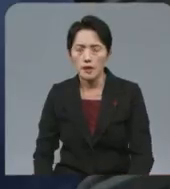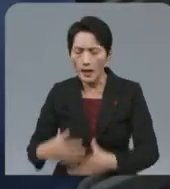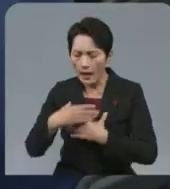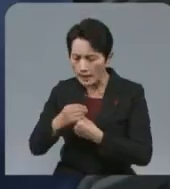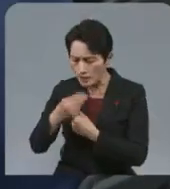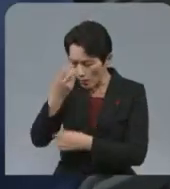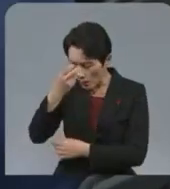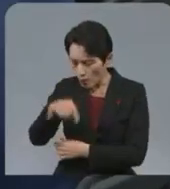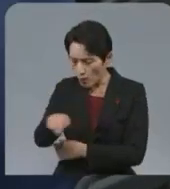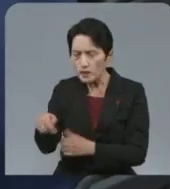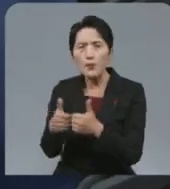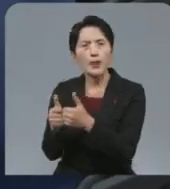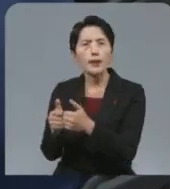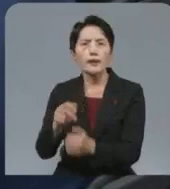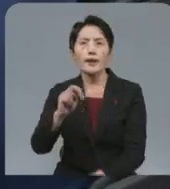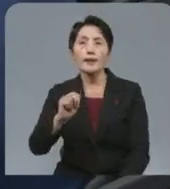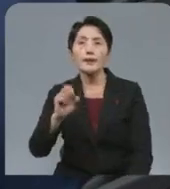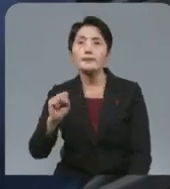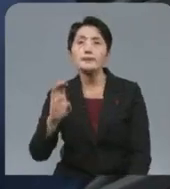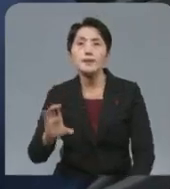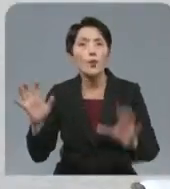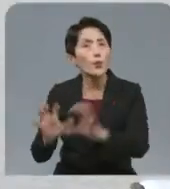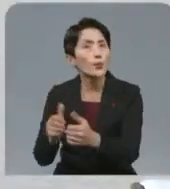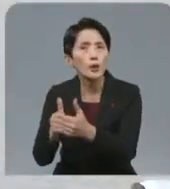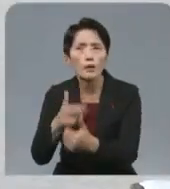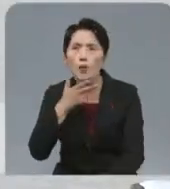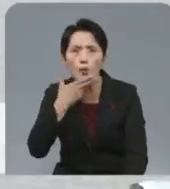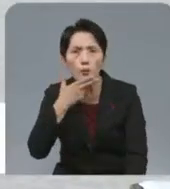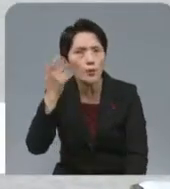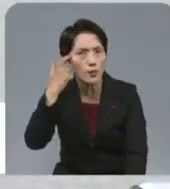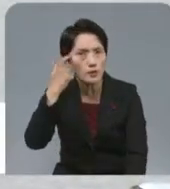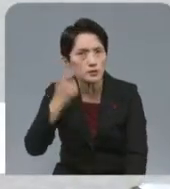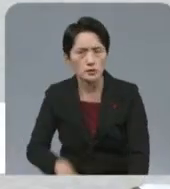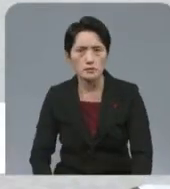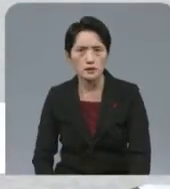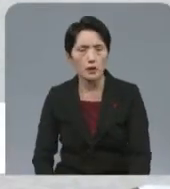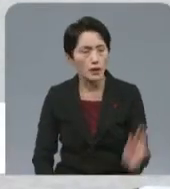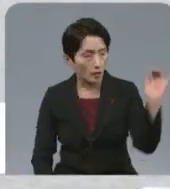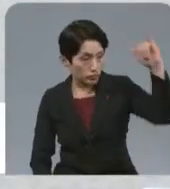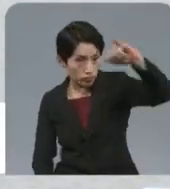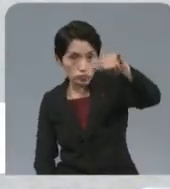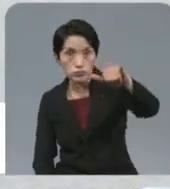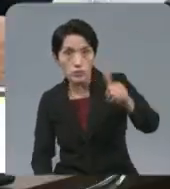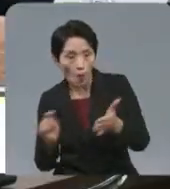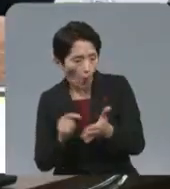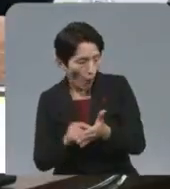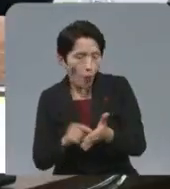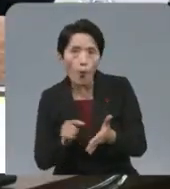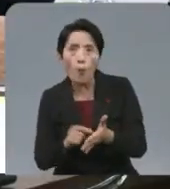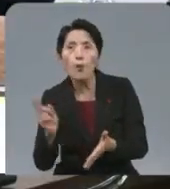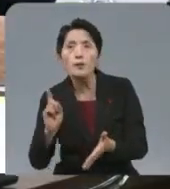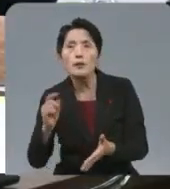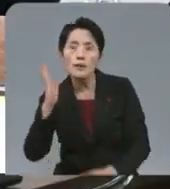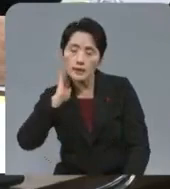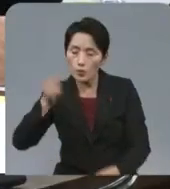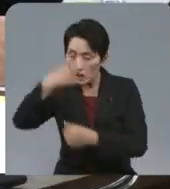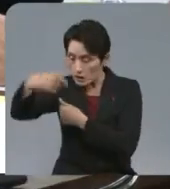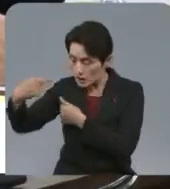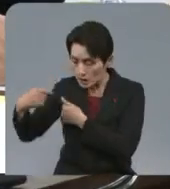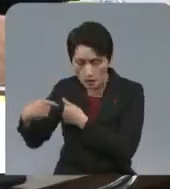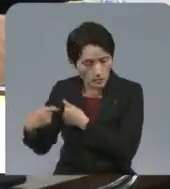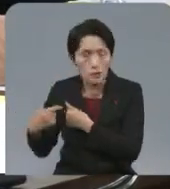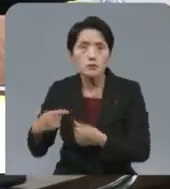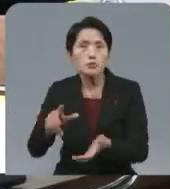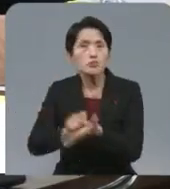侵犯韩国领空后总统室采取的应对措施。尹锡悦在听取相关报告后表示，军方的训练不到